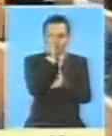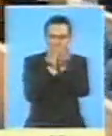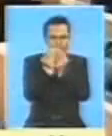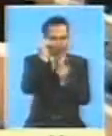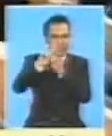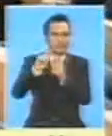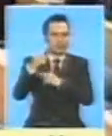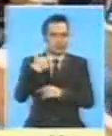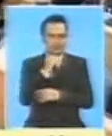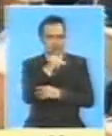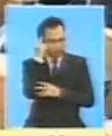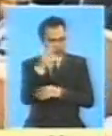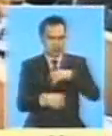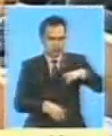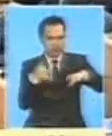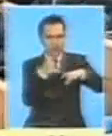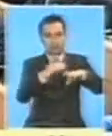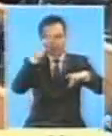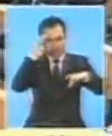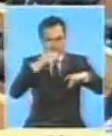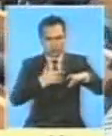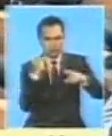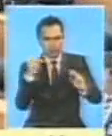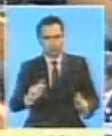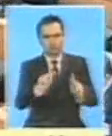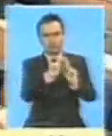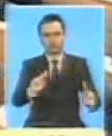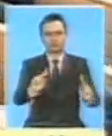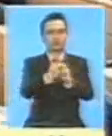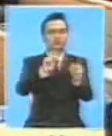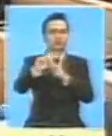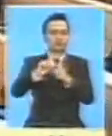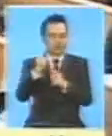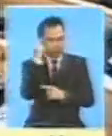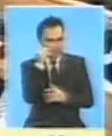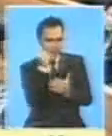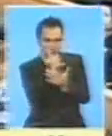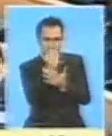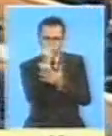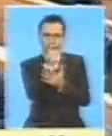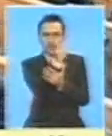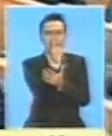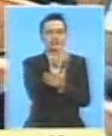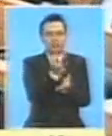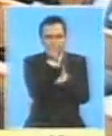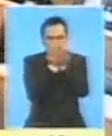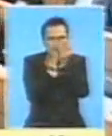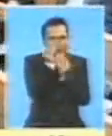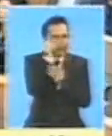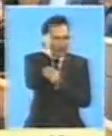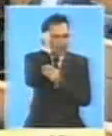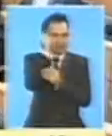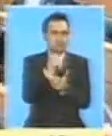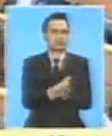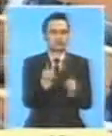ไม่มีที่ไหนไปก็ไปค่ายทหารบ้างไปของกระทรวงโน้นกระทรวงนี้บ้างแล้วก็เข้าไปในศูนย์พระองค์ท่านผมว่าเราจะได้เกร็ด